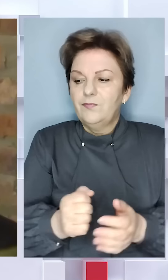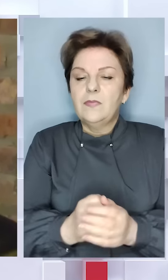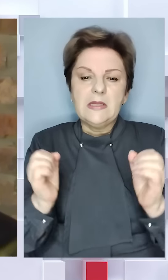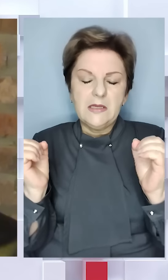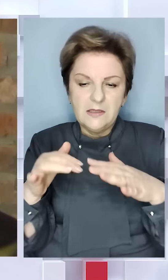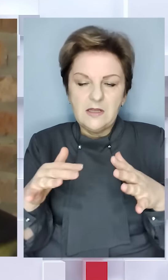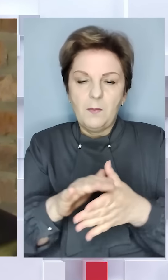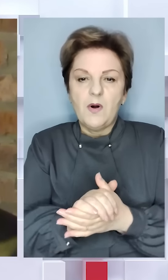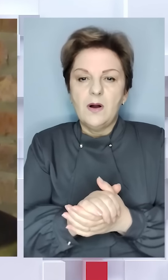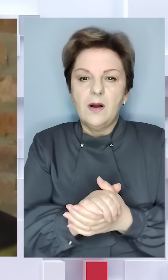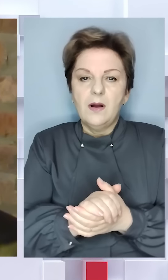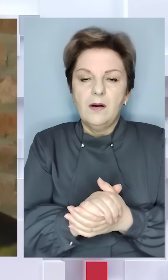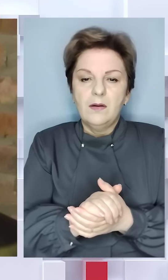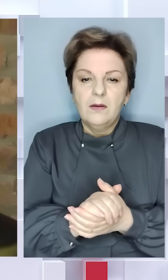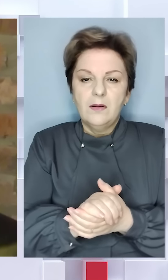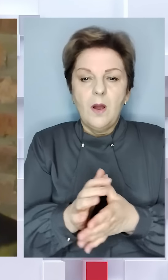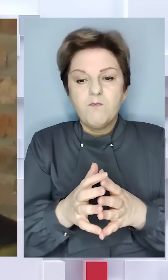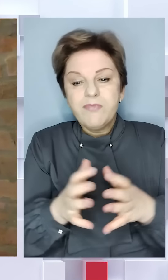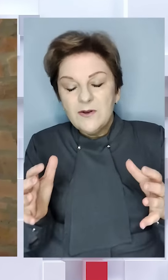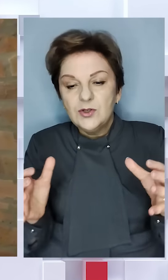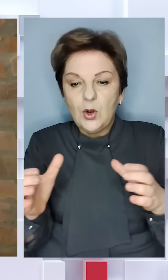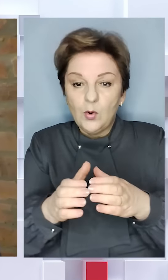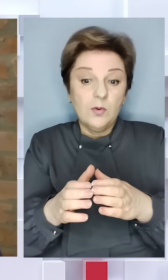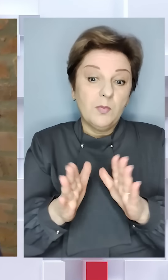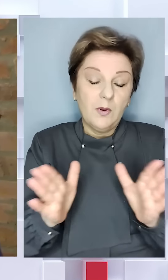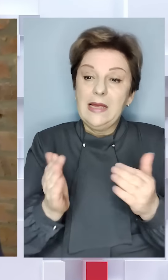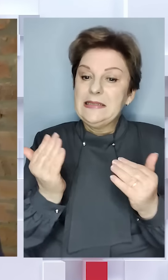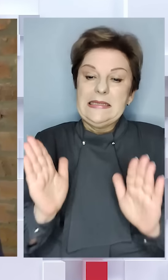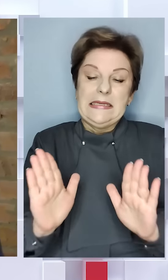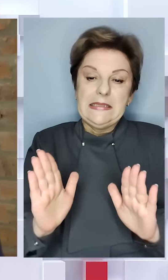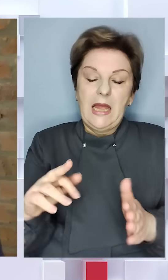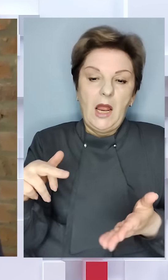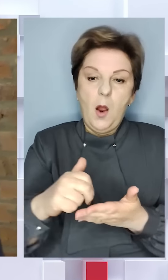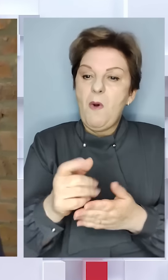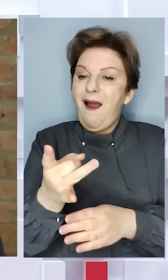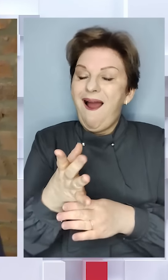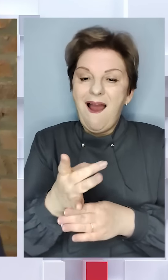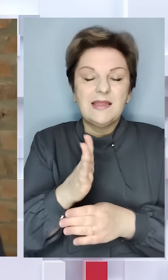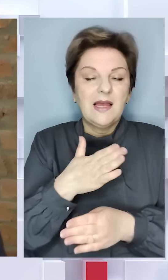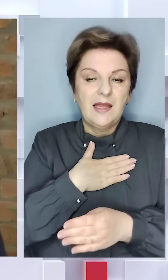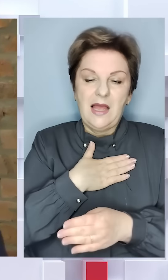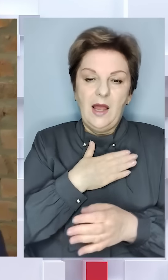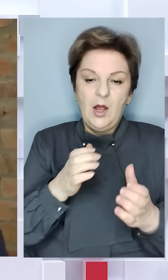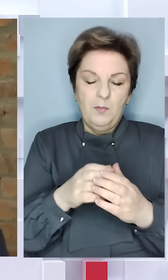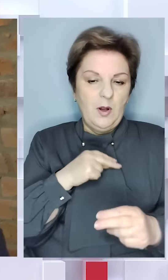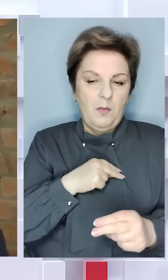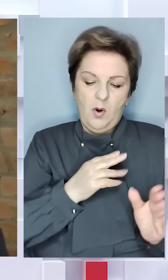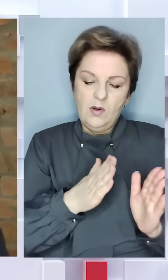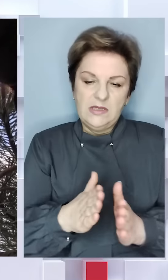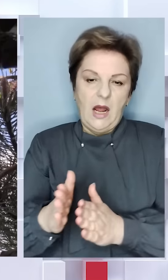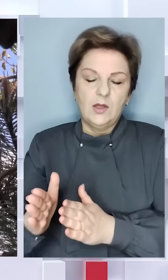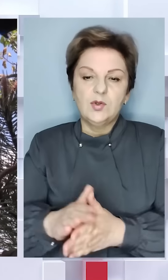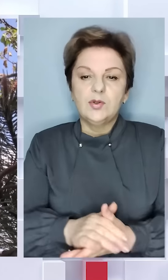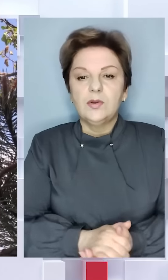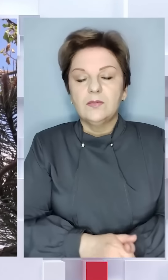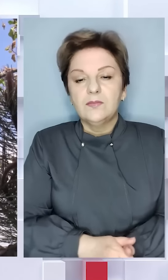збираються, як пройшли, в більшу групу. Це винятково піхота, артилерія нашої бригади працює дуже злагоджено.